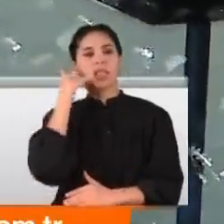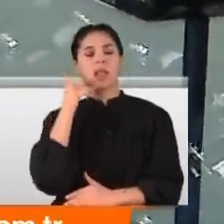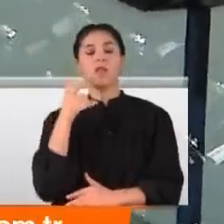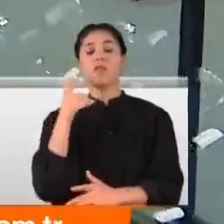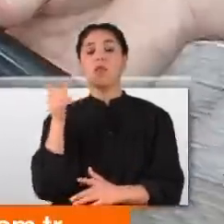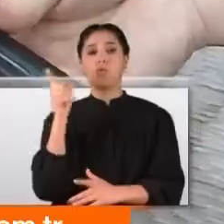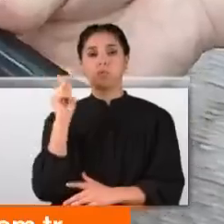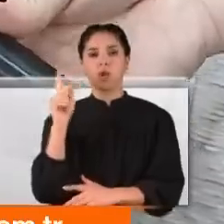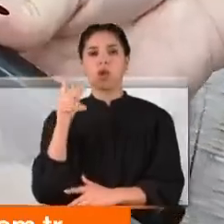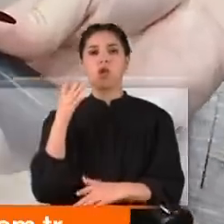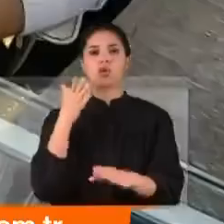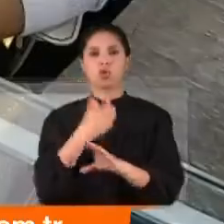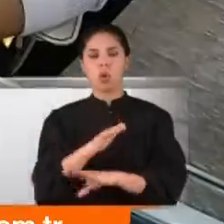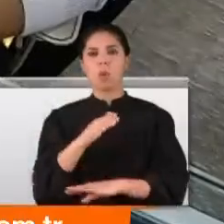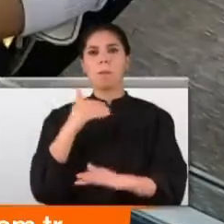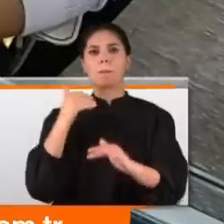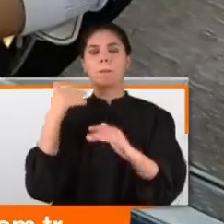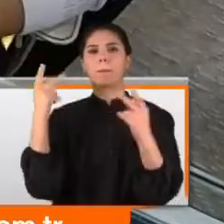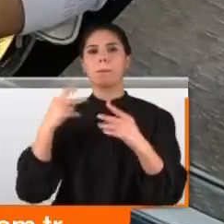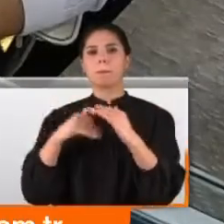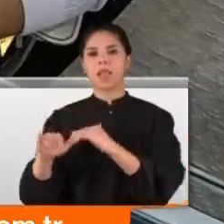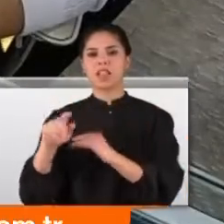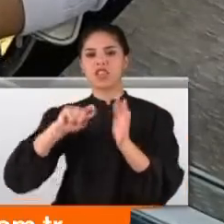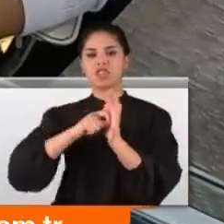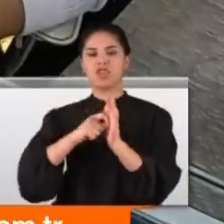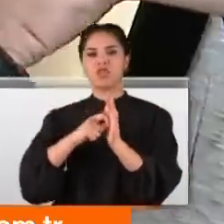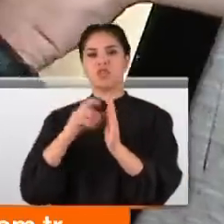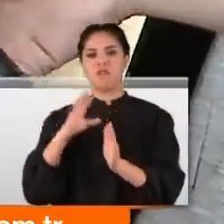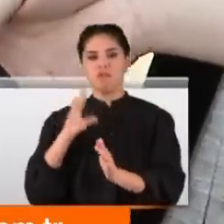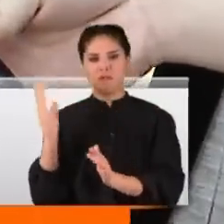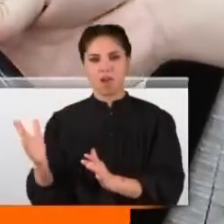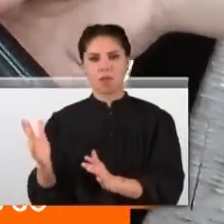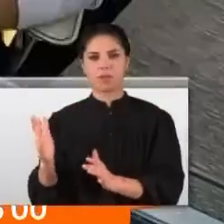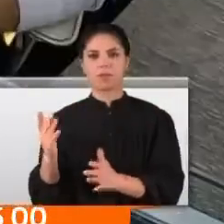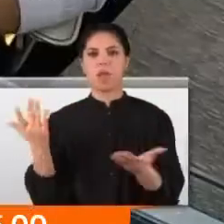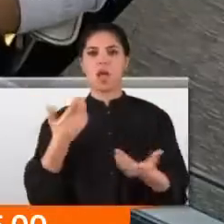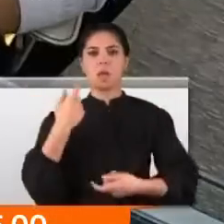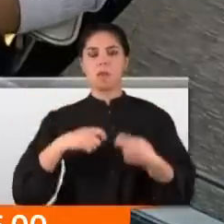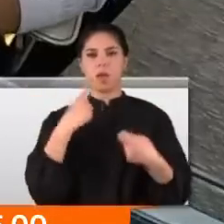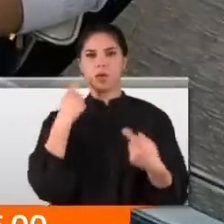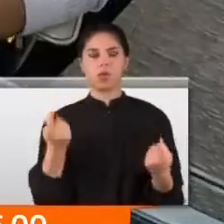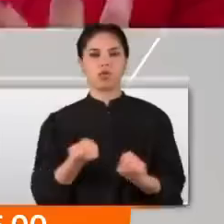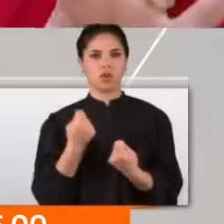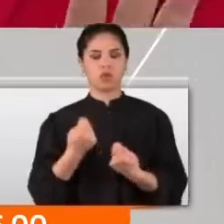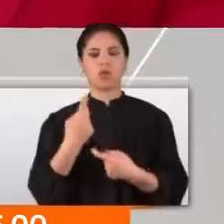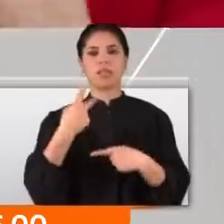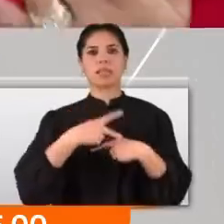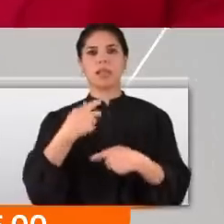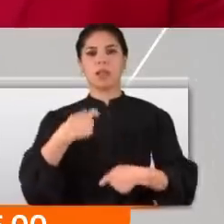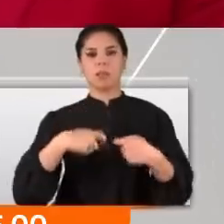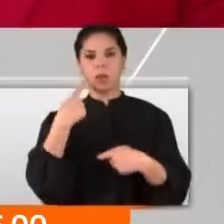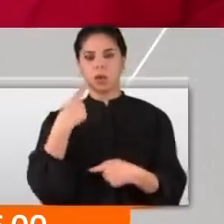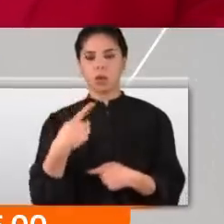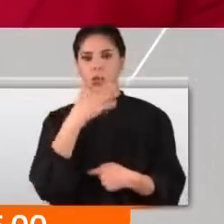mesajı gönderiliyor. Telefonunuza gelen şifreyi verebilir misiniz efendim? Hangi bankada çalışıyoruz efendim? Ziraat Bankası. Banka